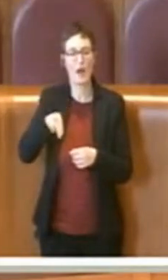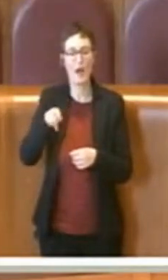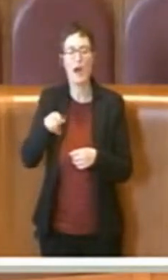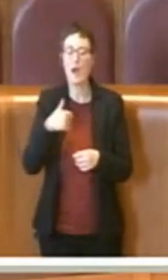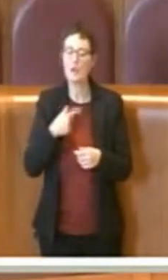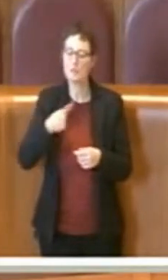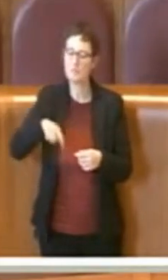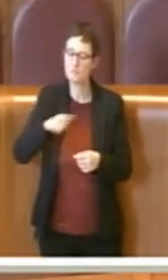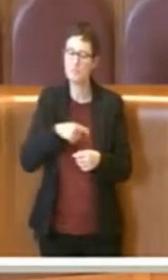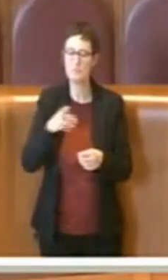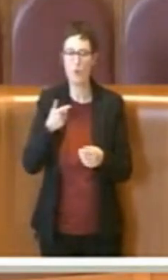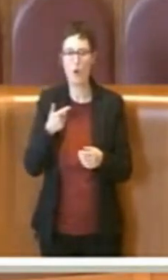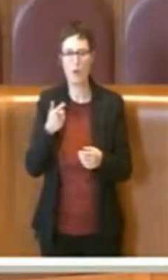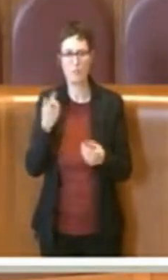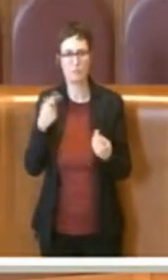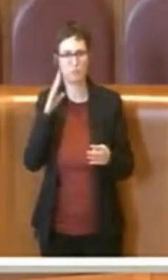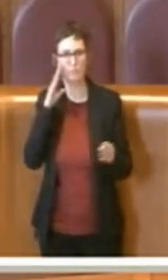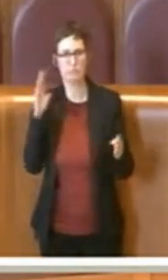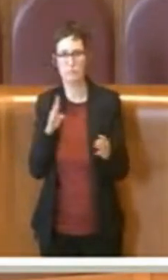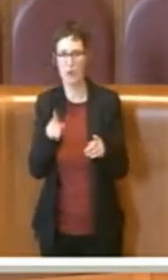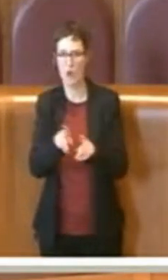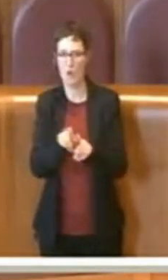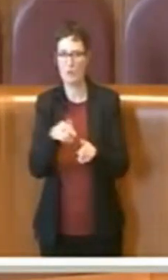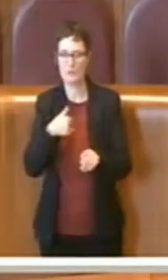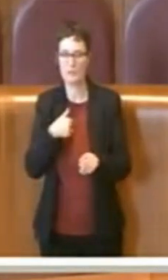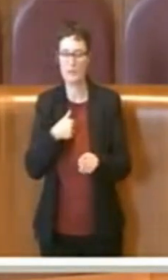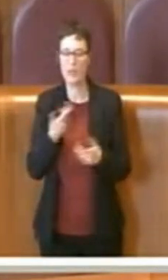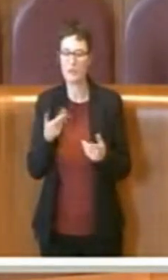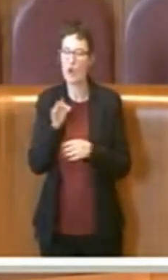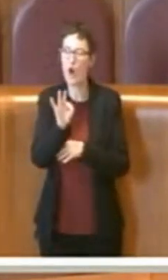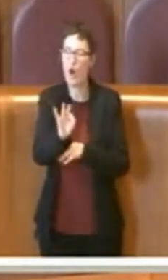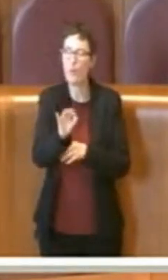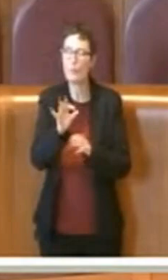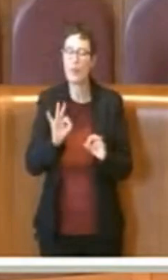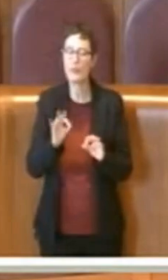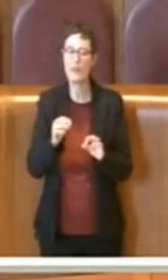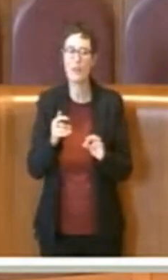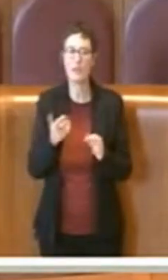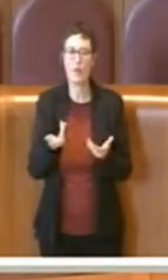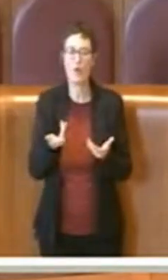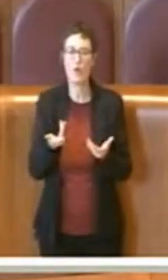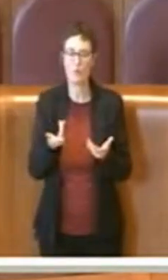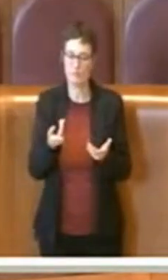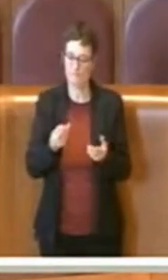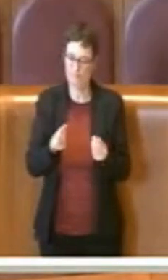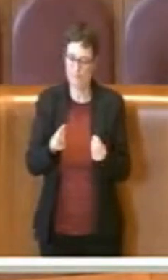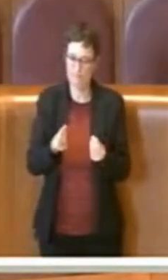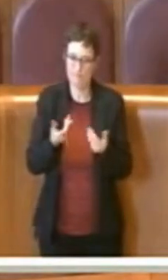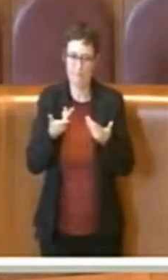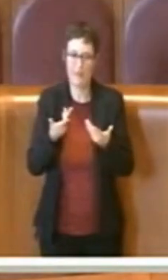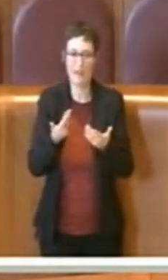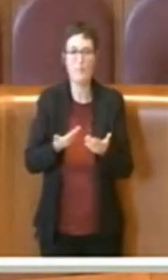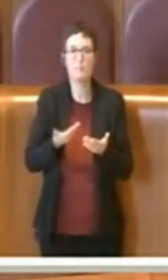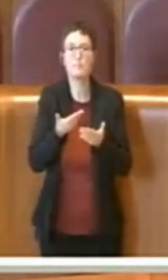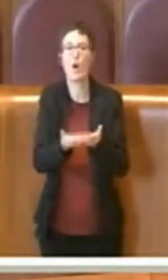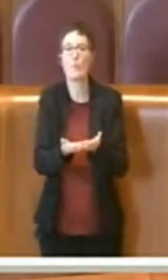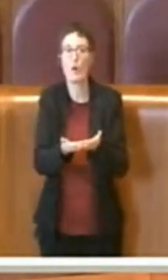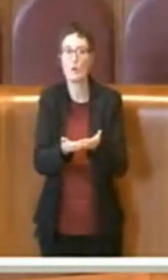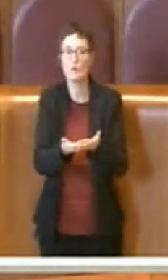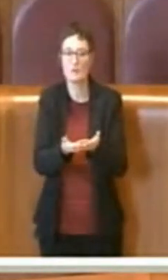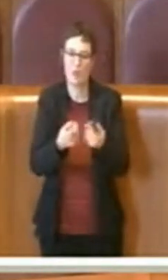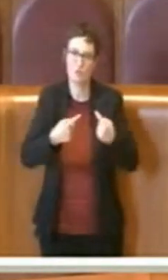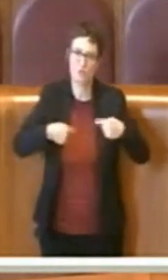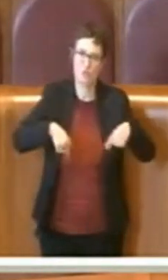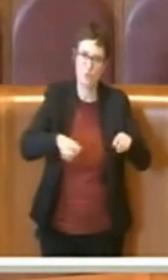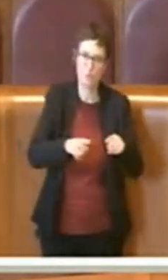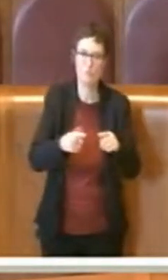proposta di delibera. L'obiettivo è formulare degli indirizzi alla Giunta e quindi poi all'amministrazione capitolina per